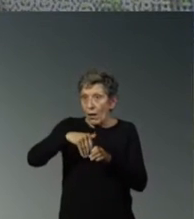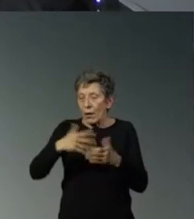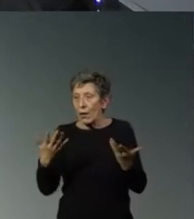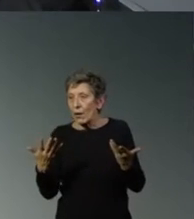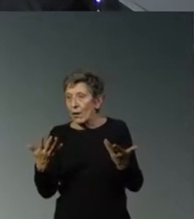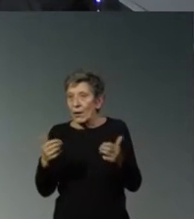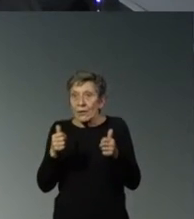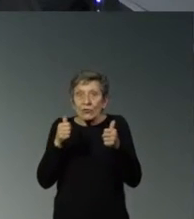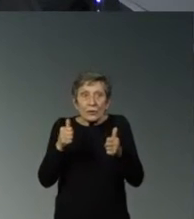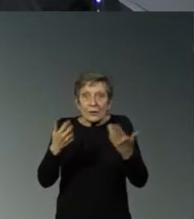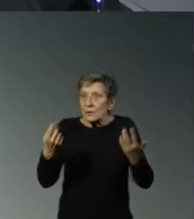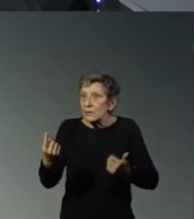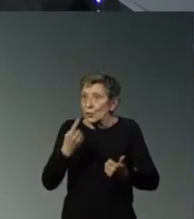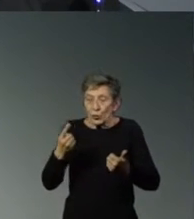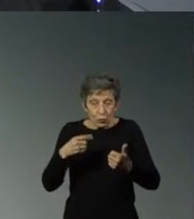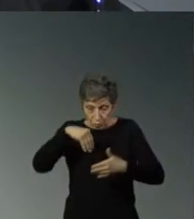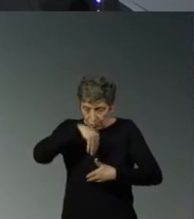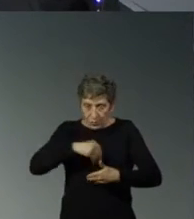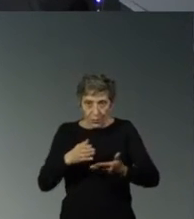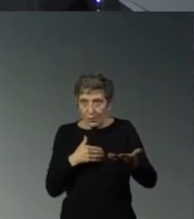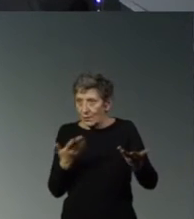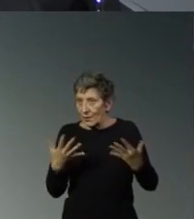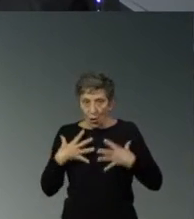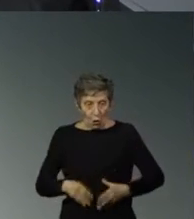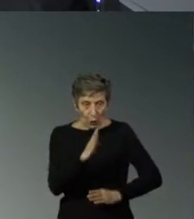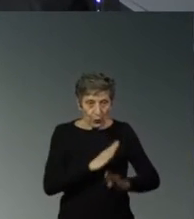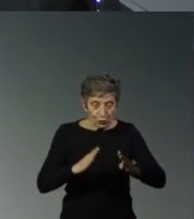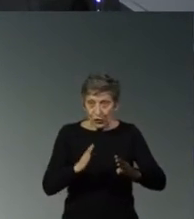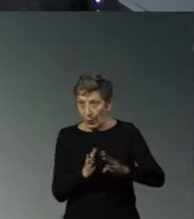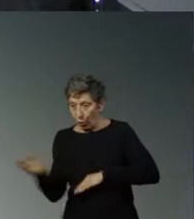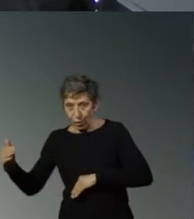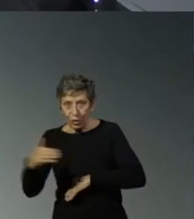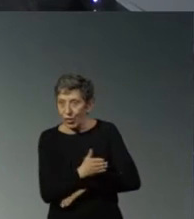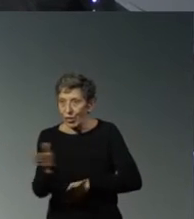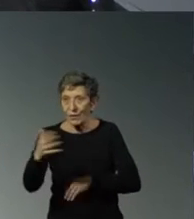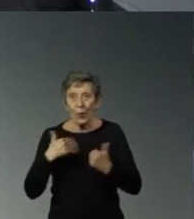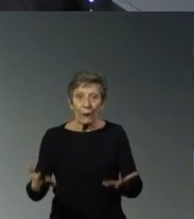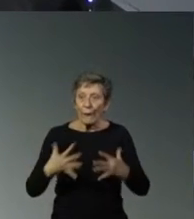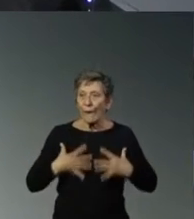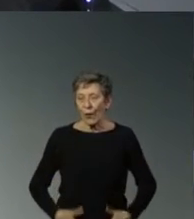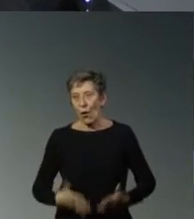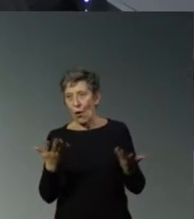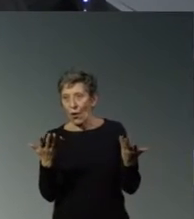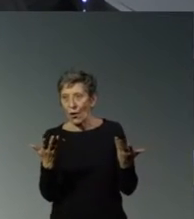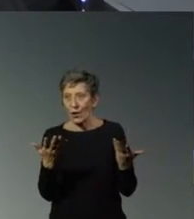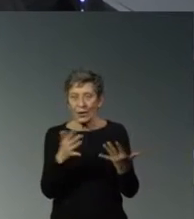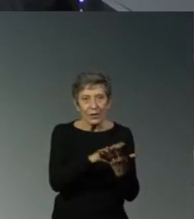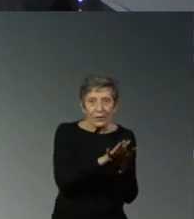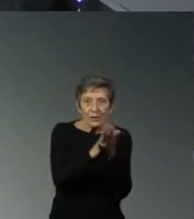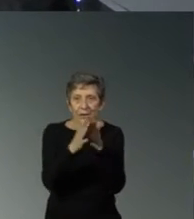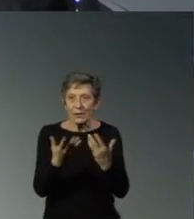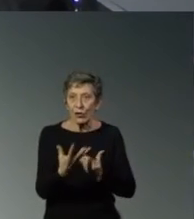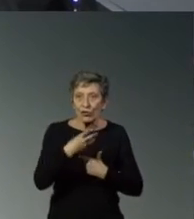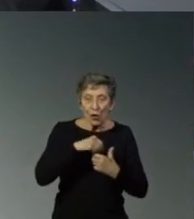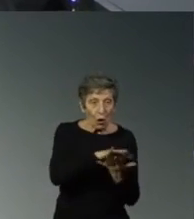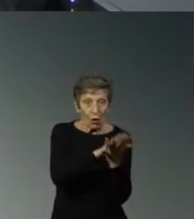de transgression, de bifurcation par rapport au corps biologique. Donc ouais, cette question du corps et de la transitionnalité des genres comme